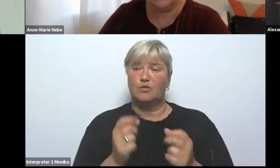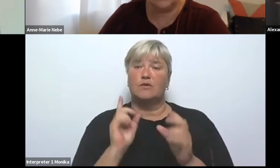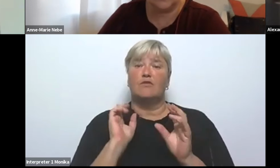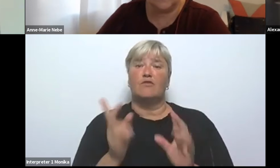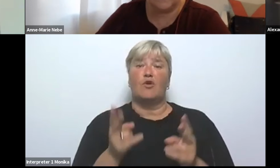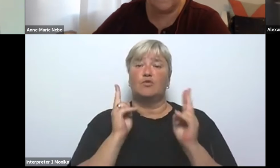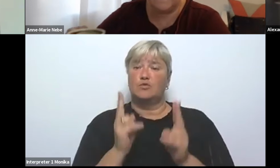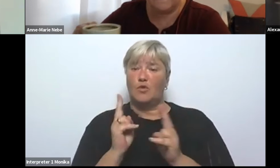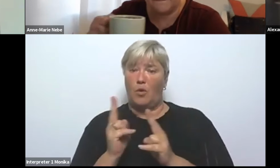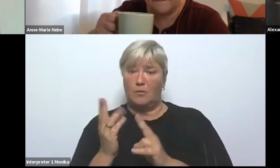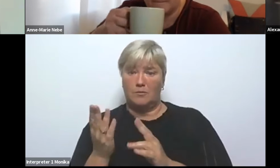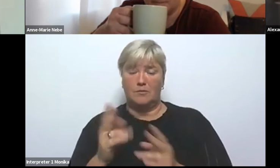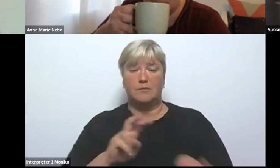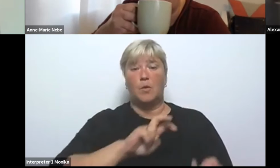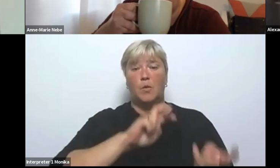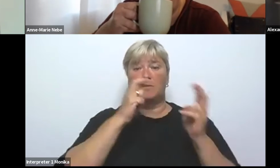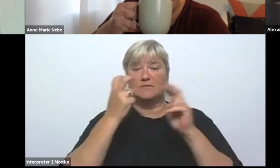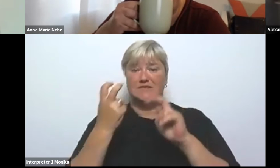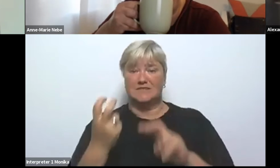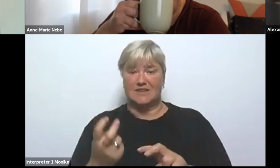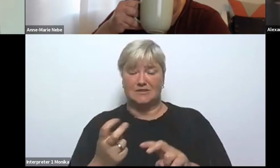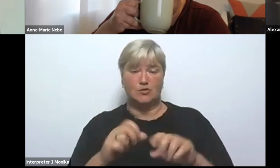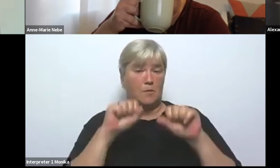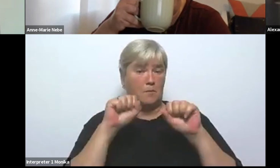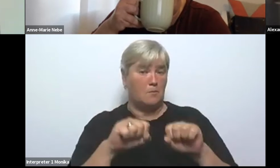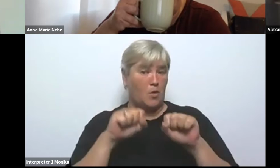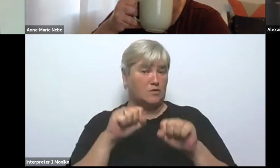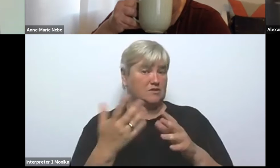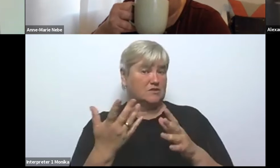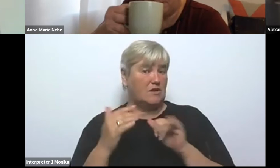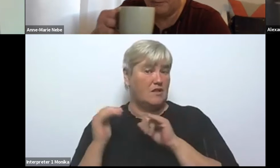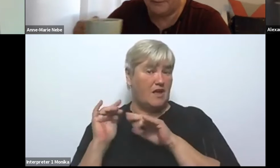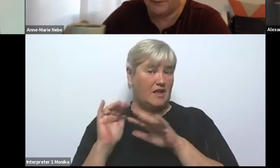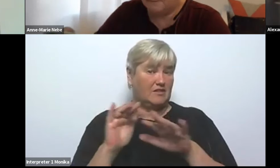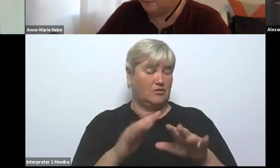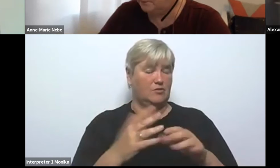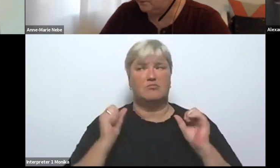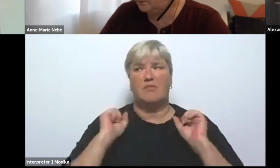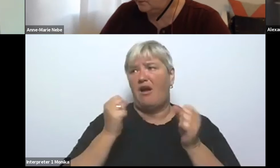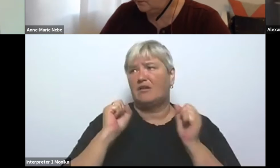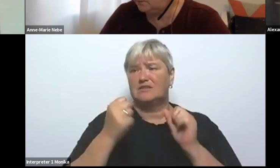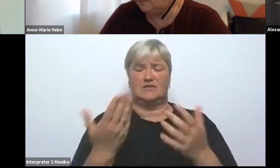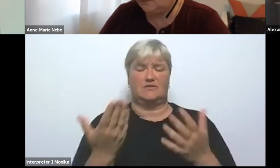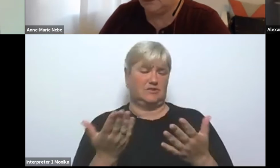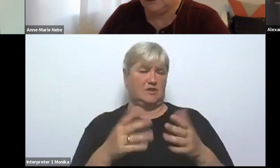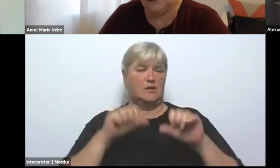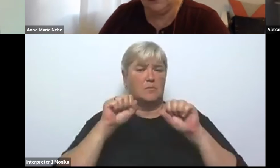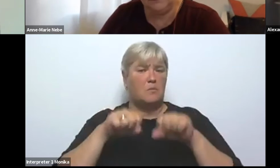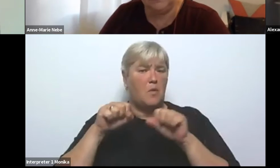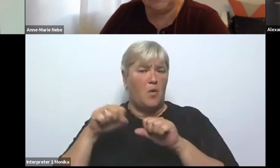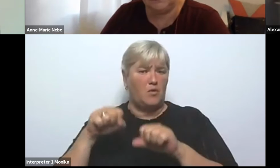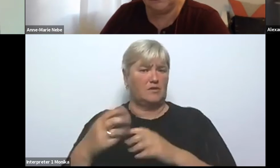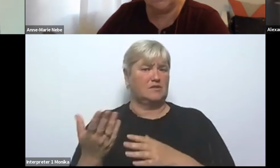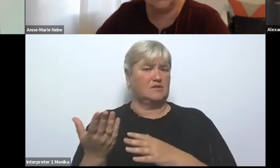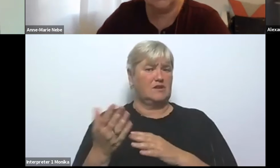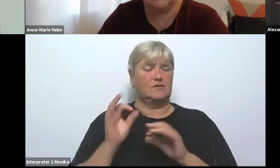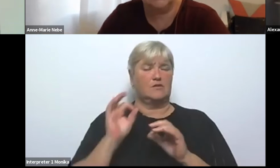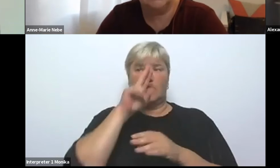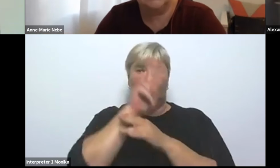auf die Umsetzung des Potenzials eingewirkt? Gibt es Aktivitäten, gibt es Möglichkeiten für eine solche